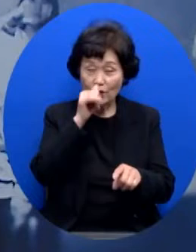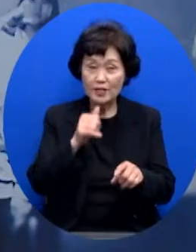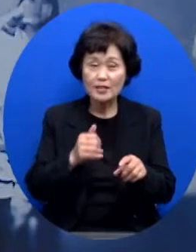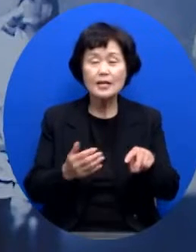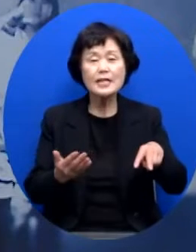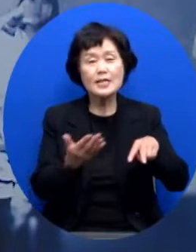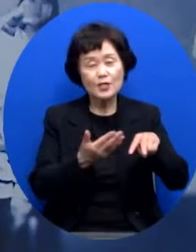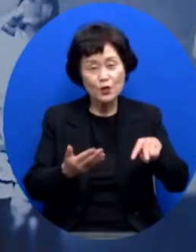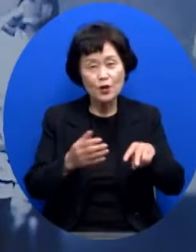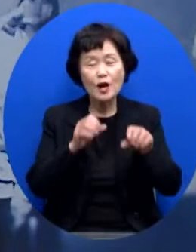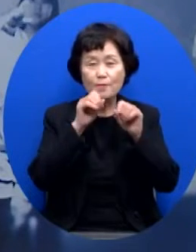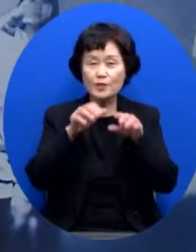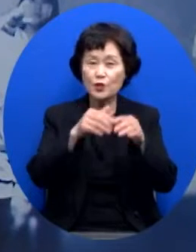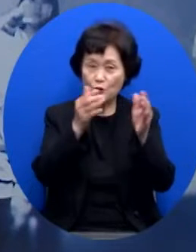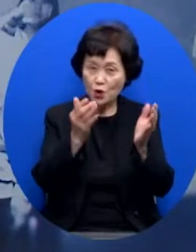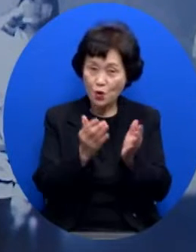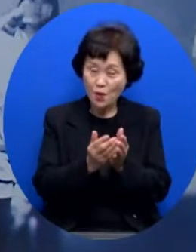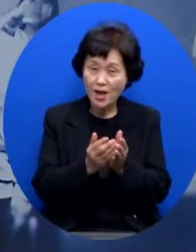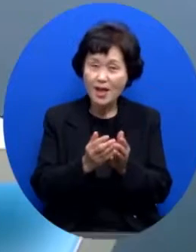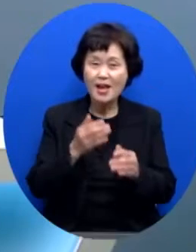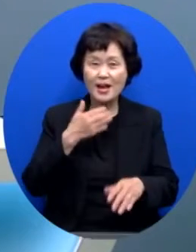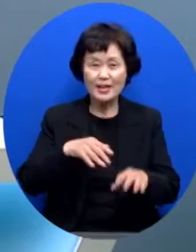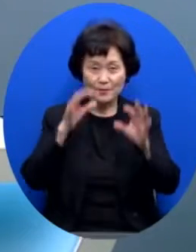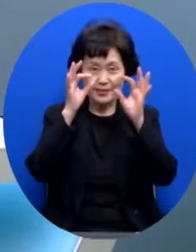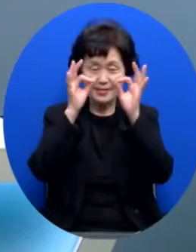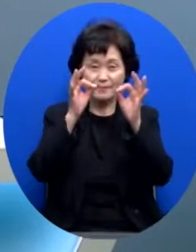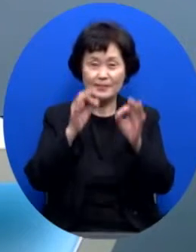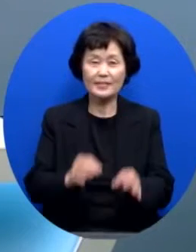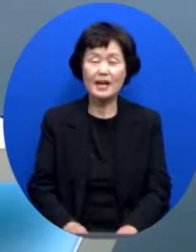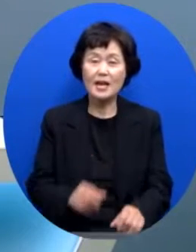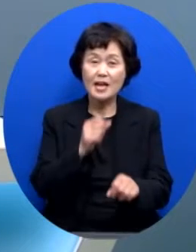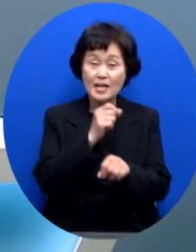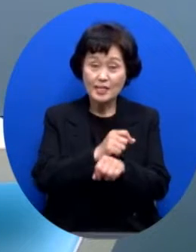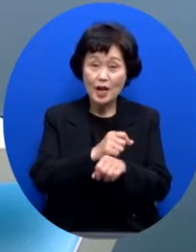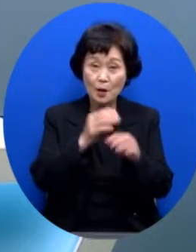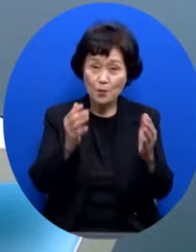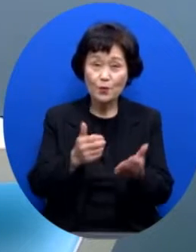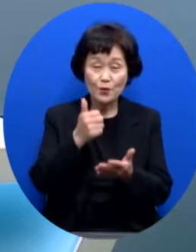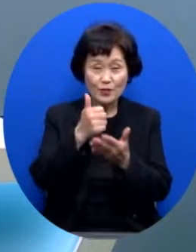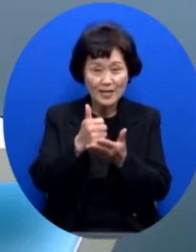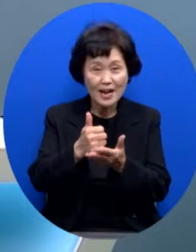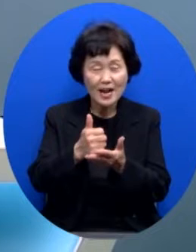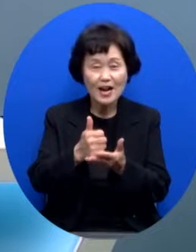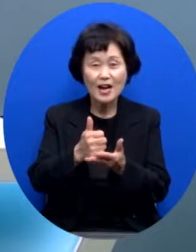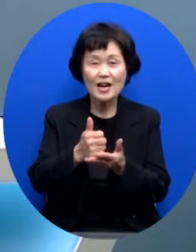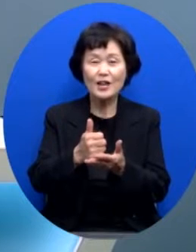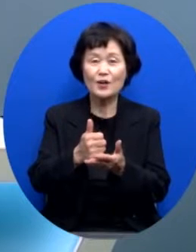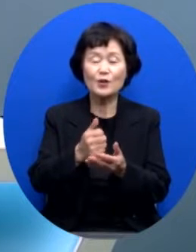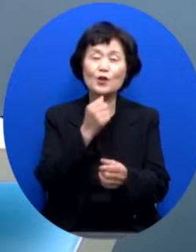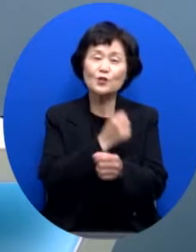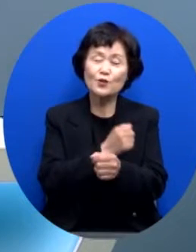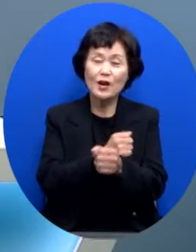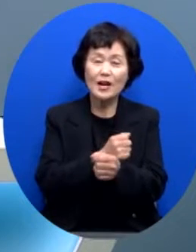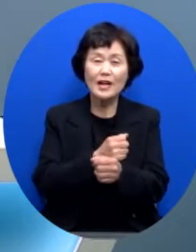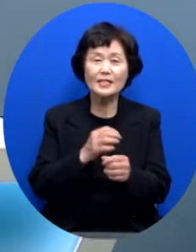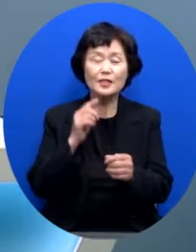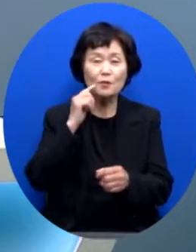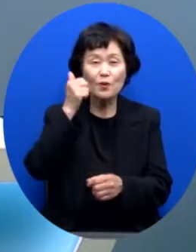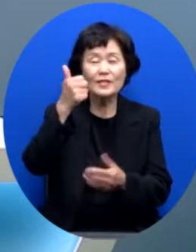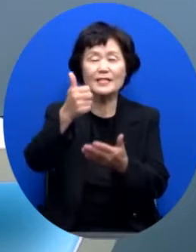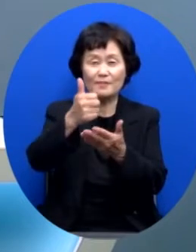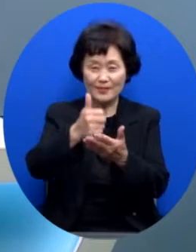들어보겠습니다. 라브리 주간보호센터 사무국장으로 섬기고 계신 김병모 목사님 자리에 모셨습니다. 안녕하세요, 목사님.